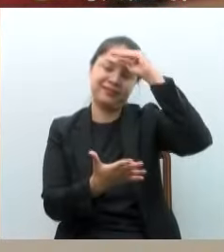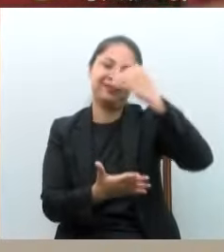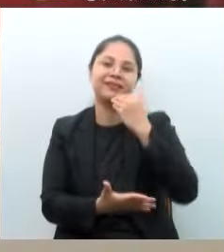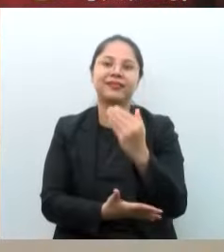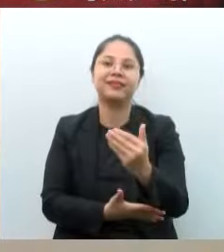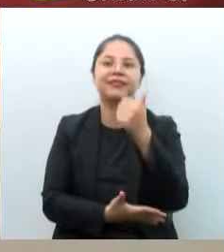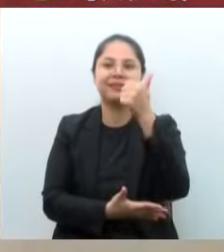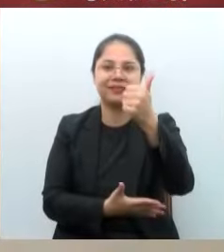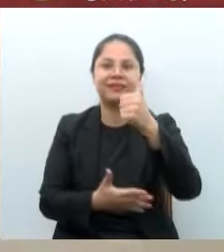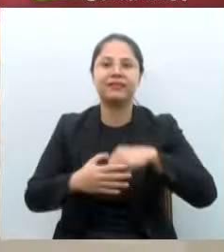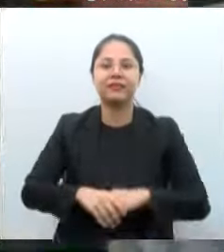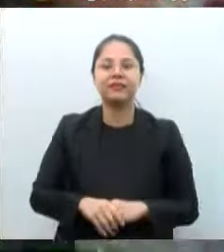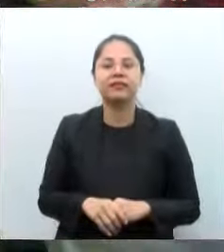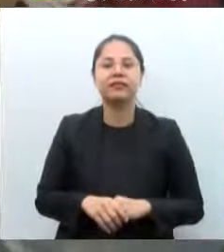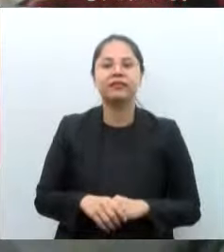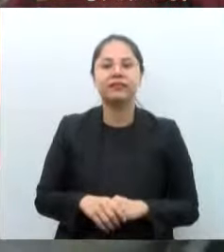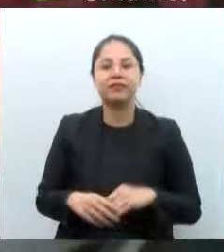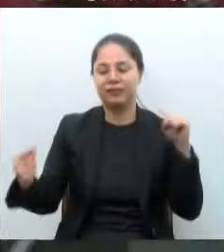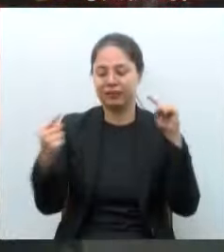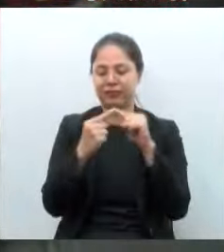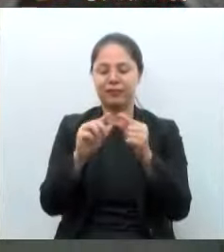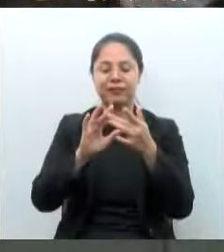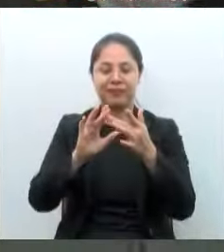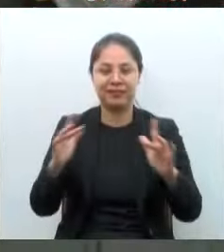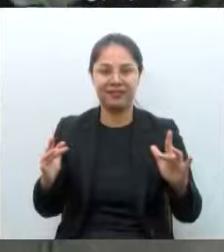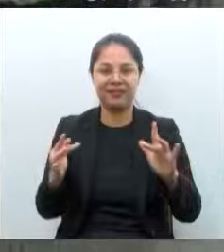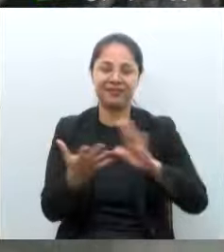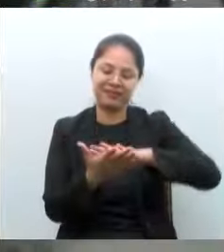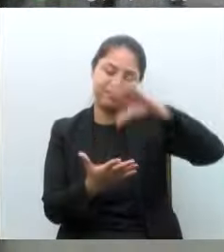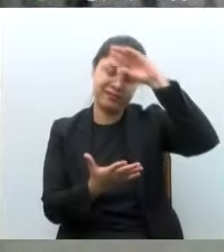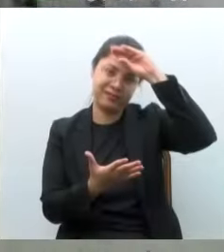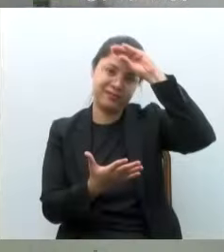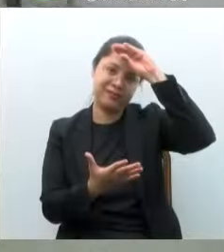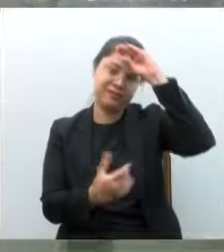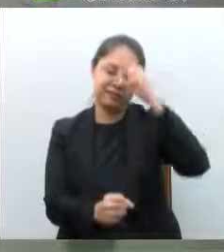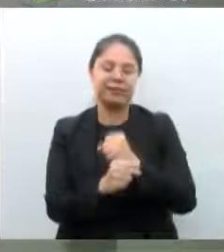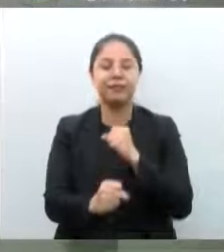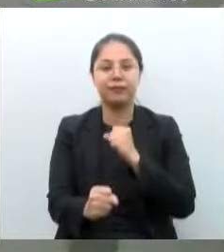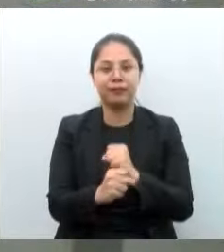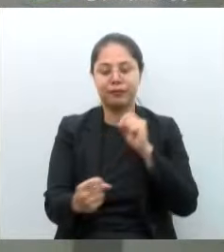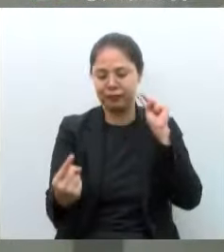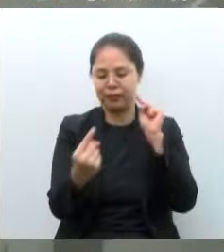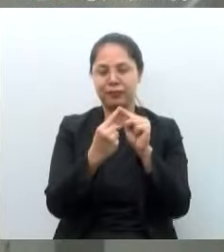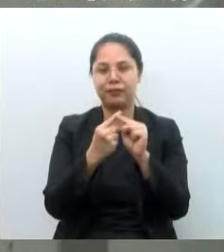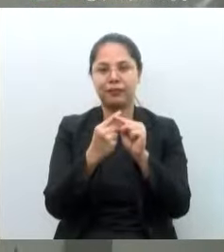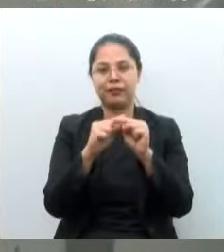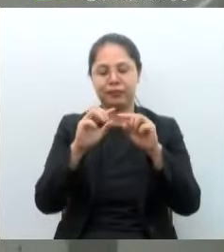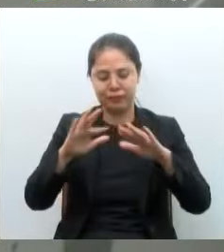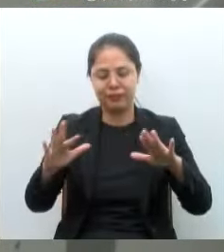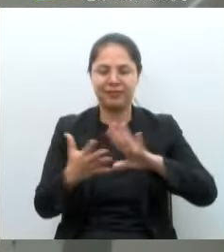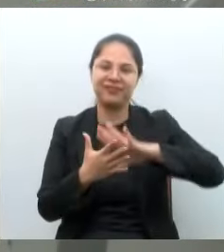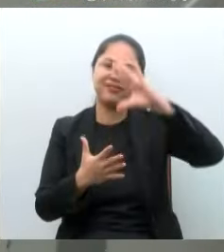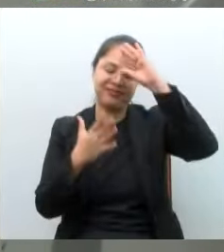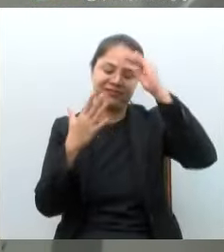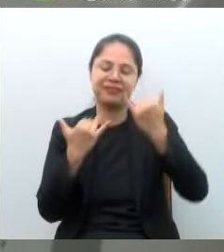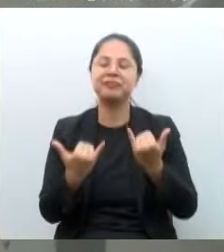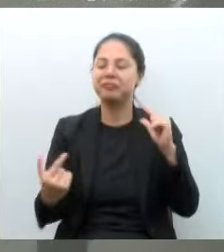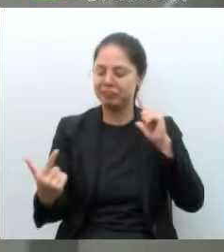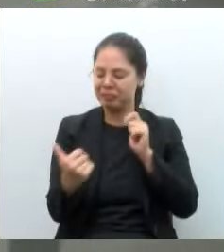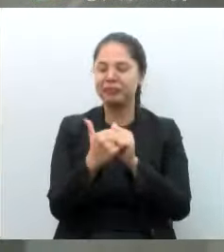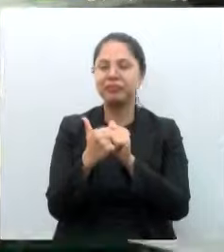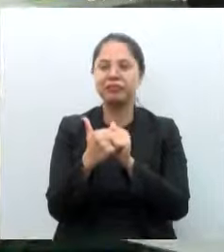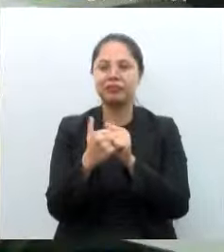าดังนั้นปากเกร็ด Learning Cyber จึงเป็นแพลตฟอร์มที่เหมาะกับนักเรียนในยุคของดิจิทัลเพราะนักเรียนสามารถที่